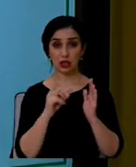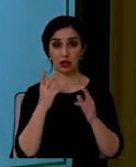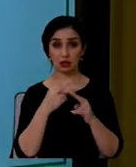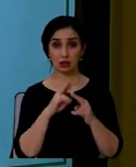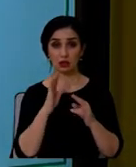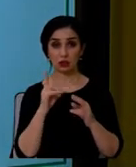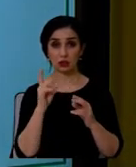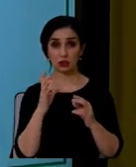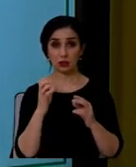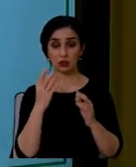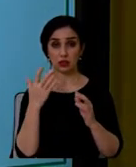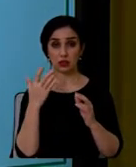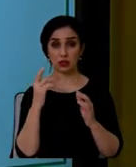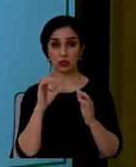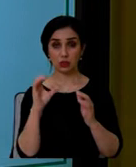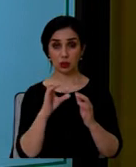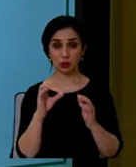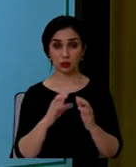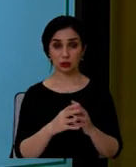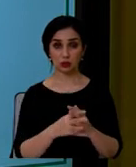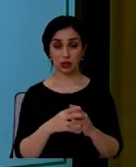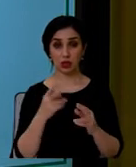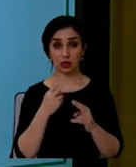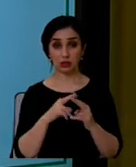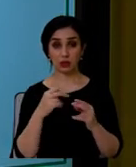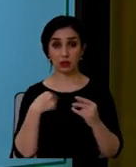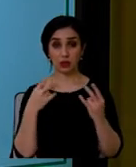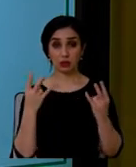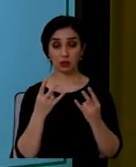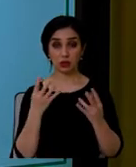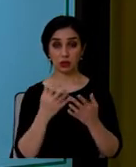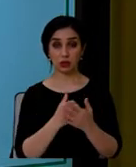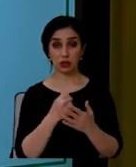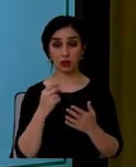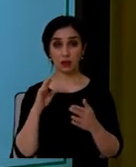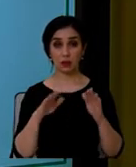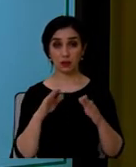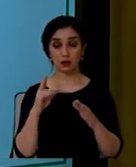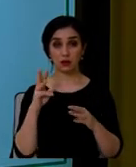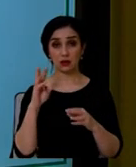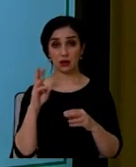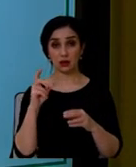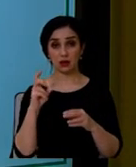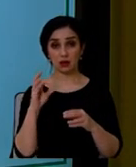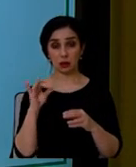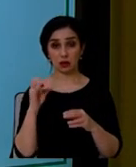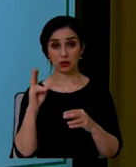это будет 1500 секунд. И теперь мне нужно найти массу хлорида кальция.